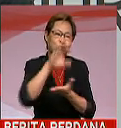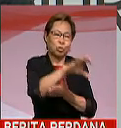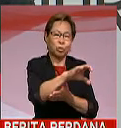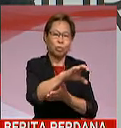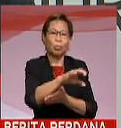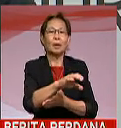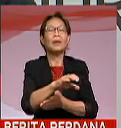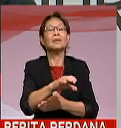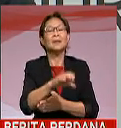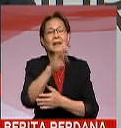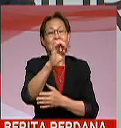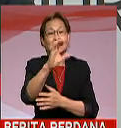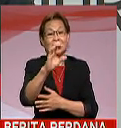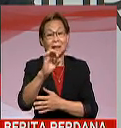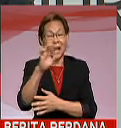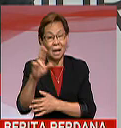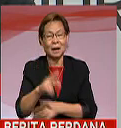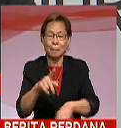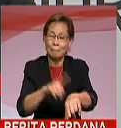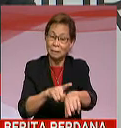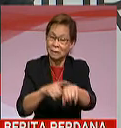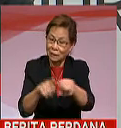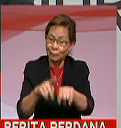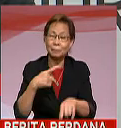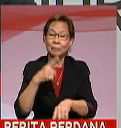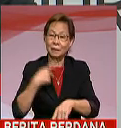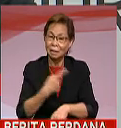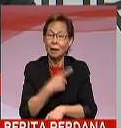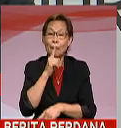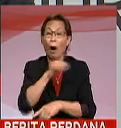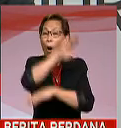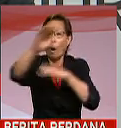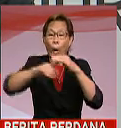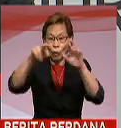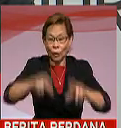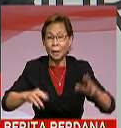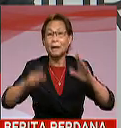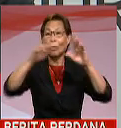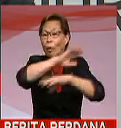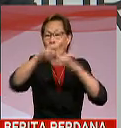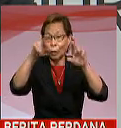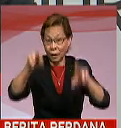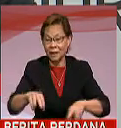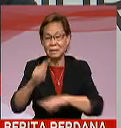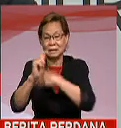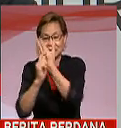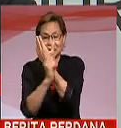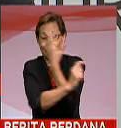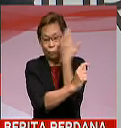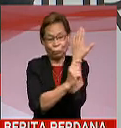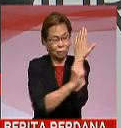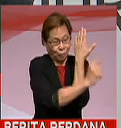Pantai Timur. Kami juga pada masa yang sama memastikan seluruh rakyat Pantai Timur